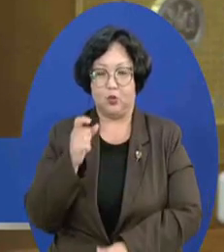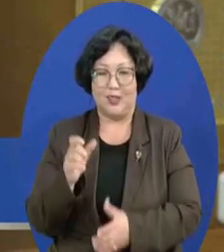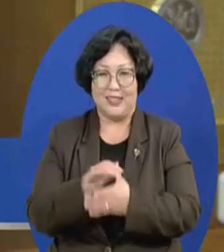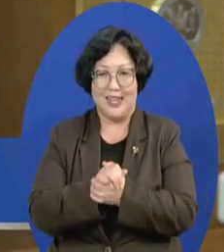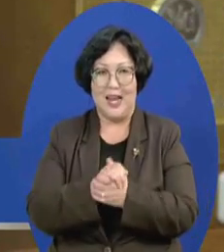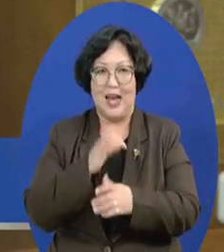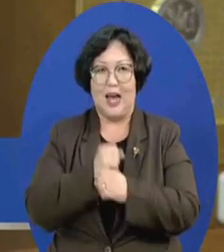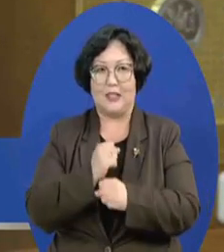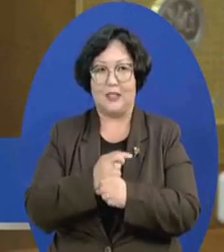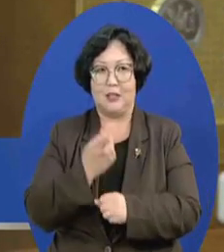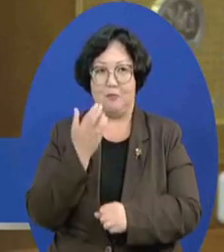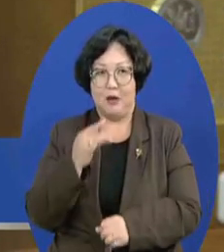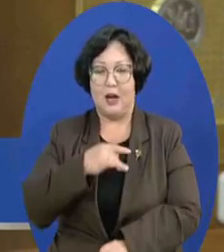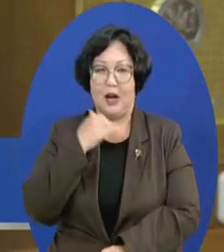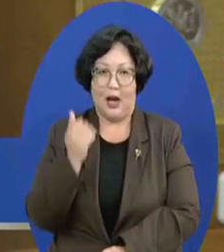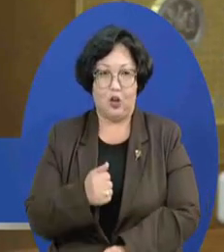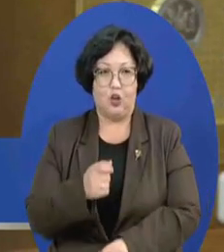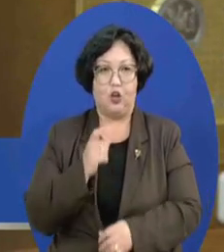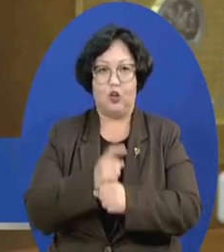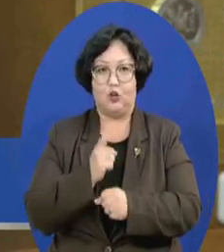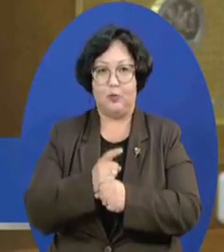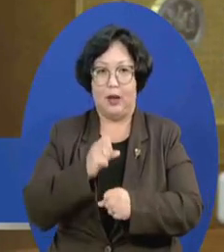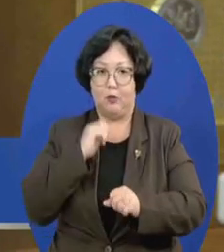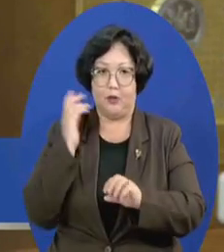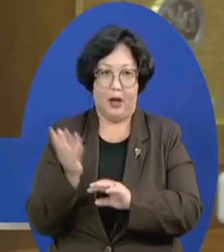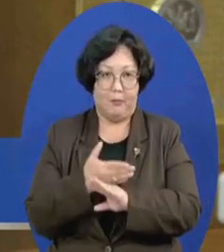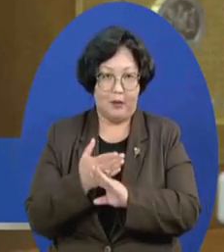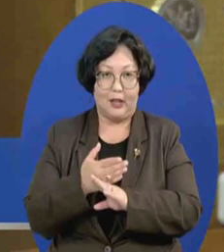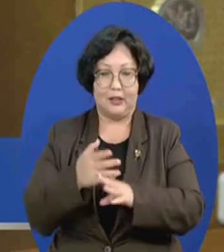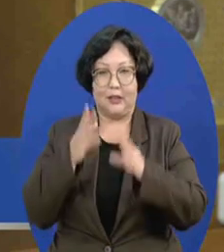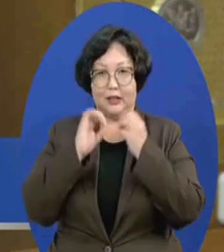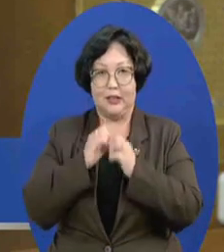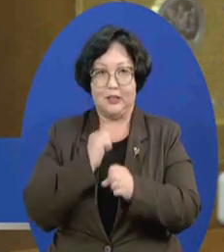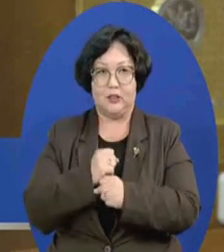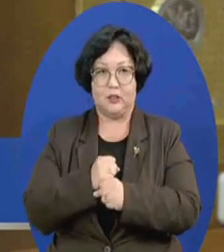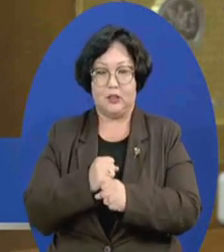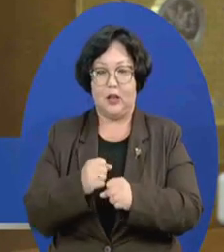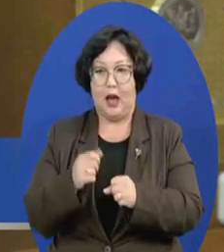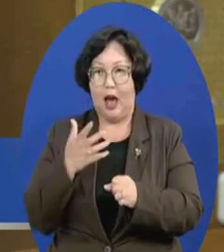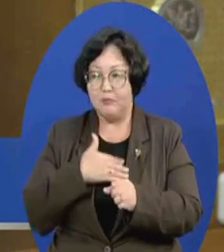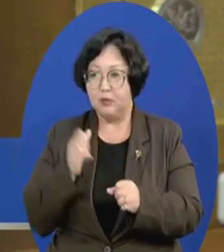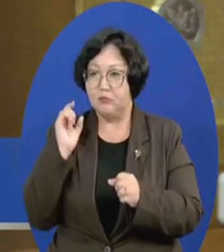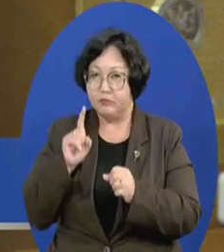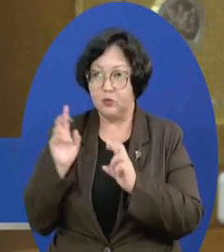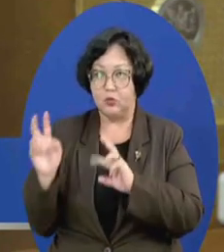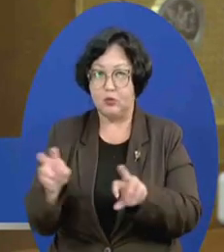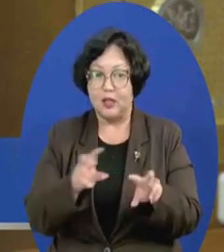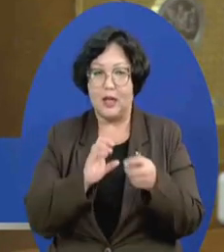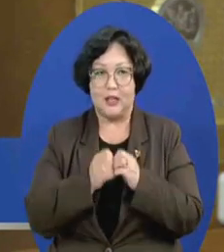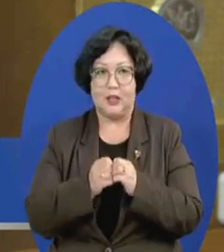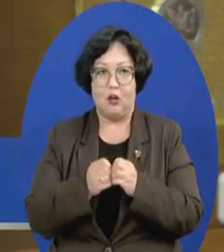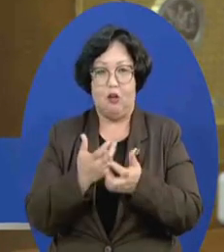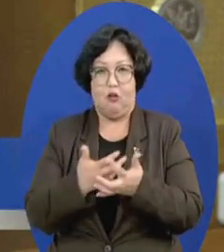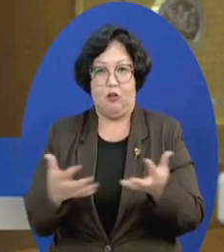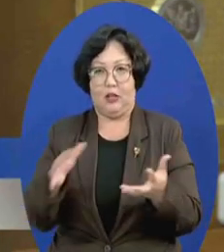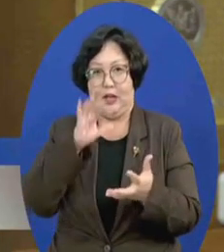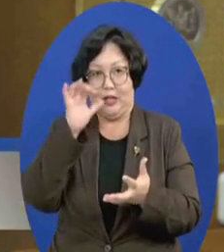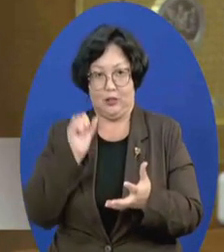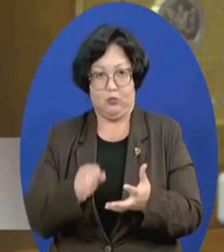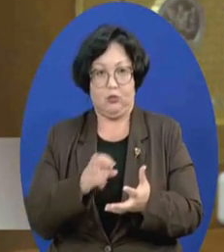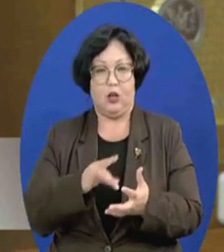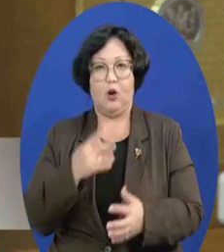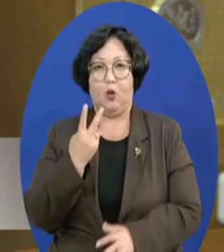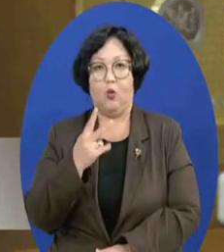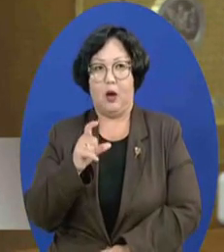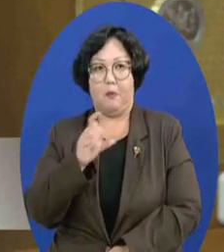байраар хангах, хөдөлмөрийн аюулгүй байдлыг сахин хамгаалах, хөдөлмөрөө шударгаар үнэлүүлэх тийм ээ, энэ олон асуудлууд дээр бас